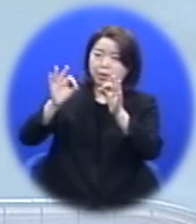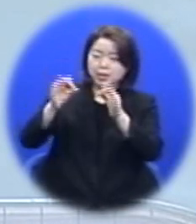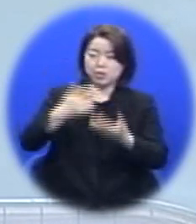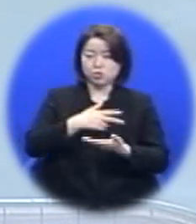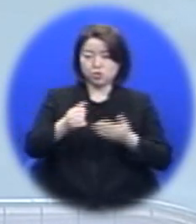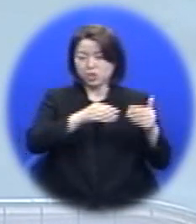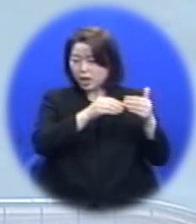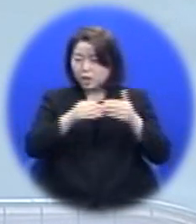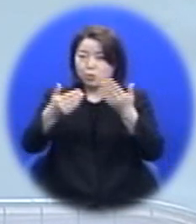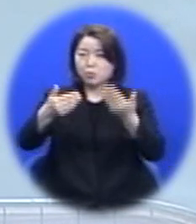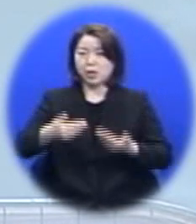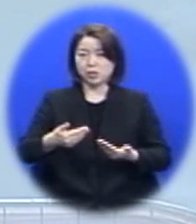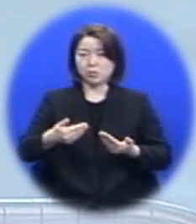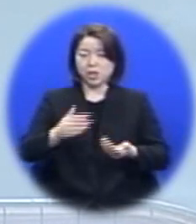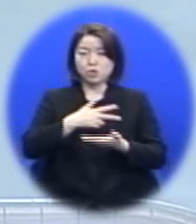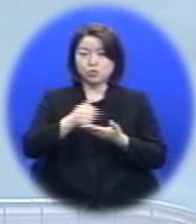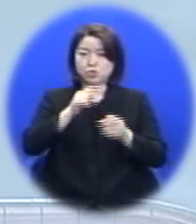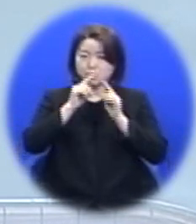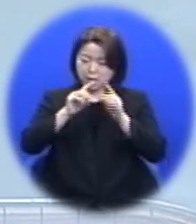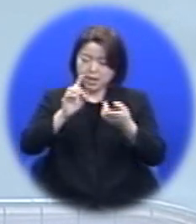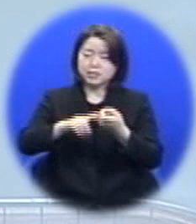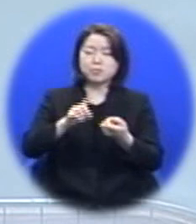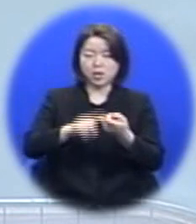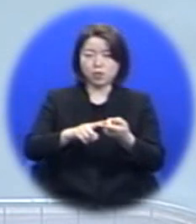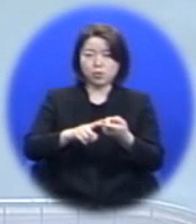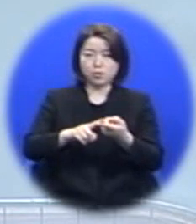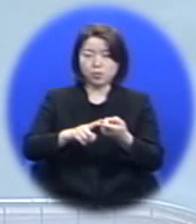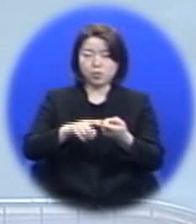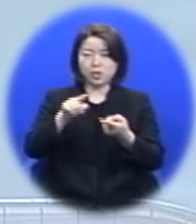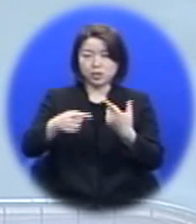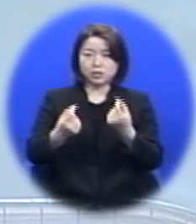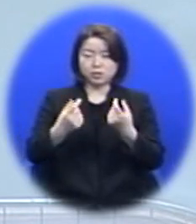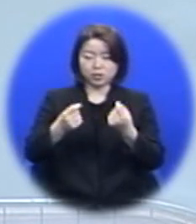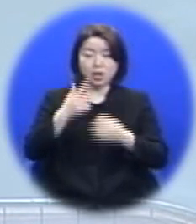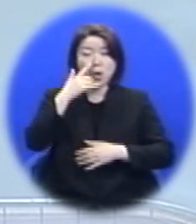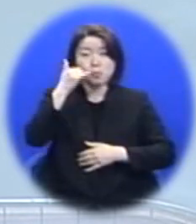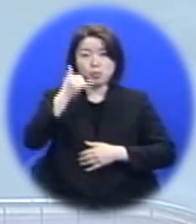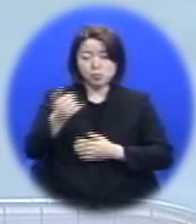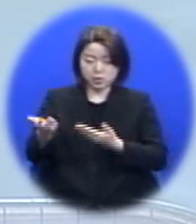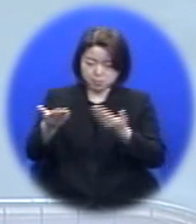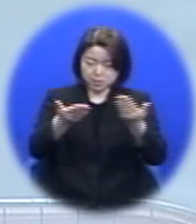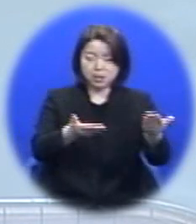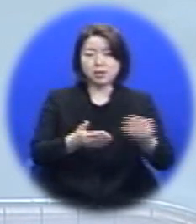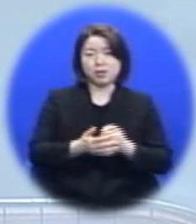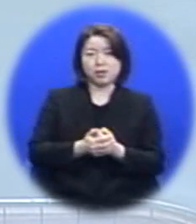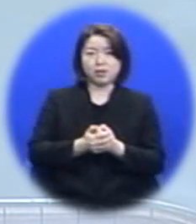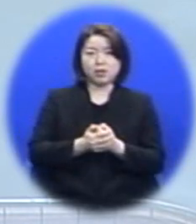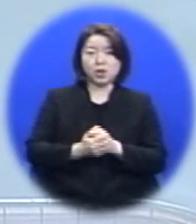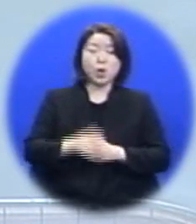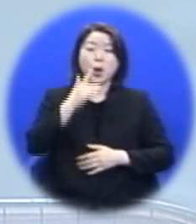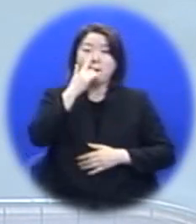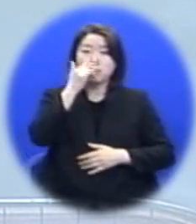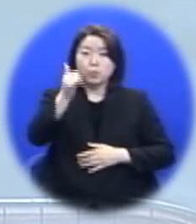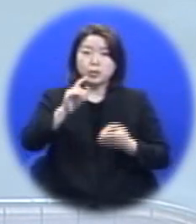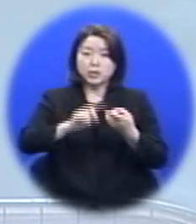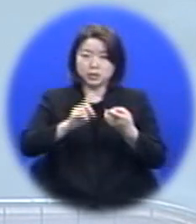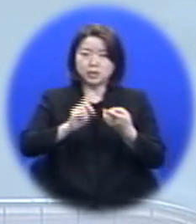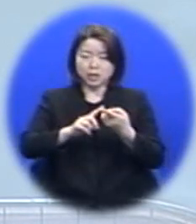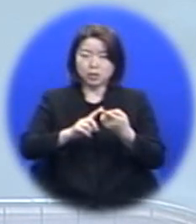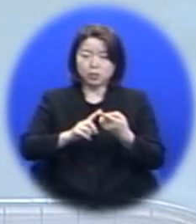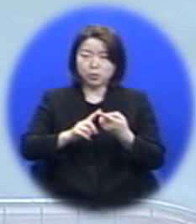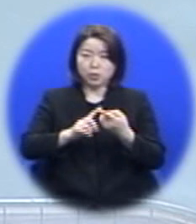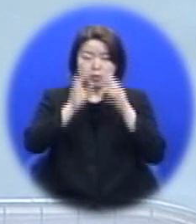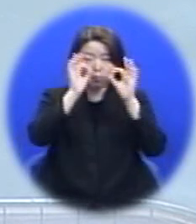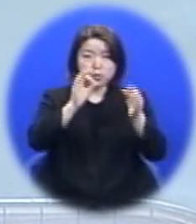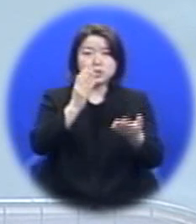받으면서 주님이 하라는 대로 그렇게 부모님을 대하라는 것입니다. 부모님을 부모님으로만 보지 말고 죽게